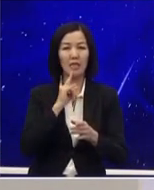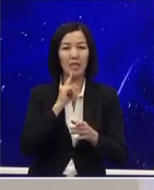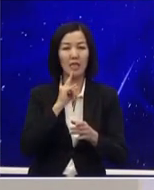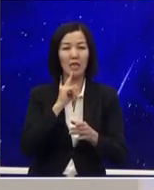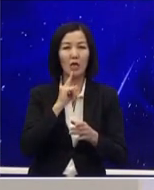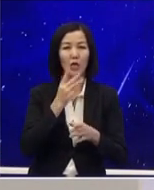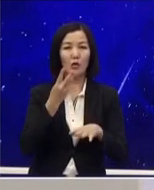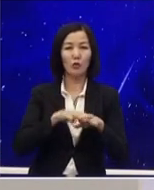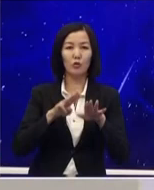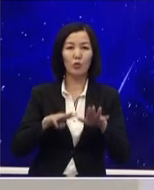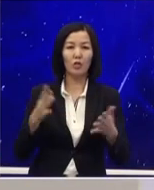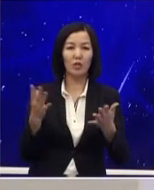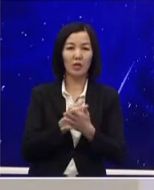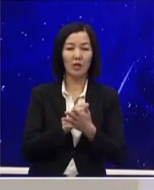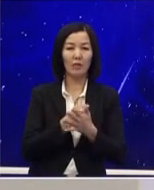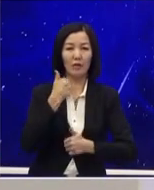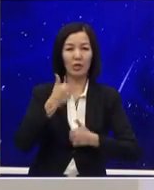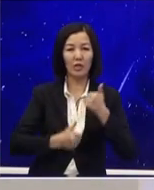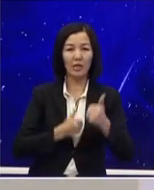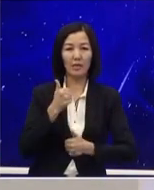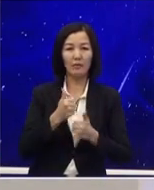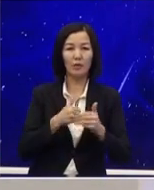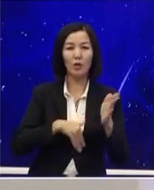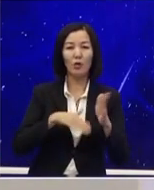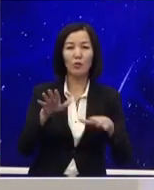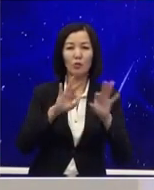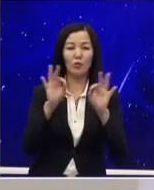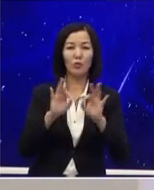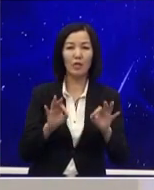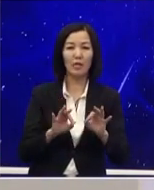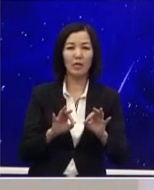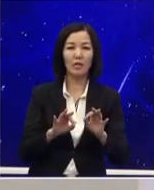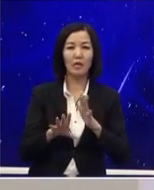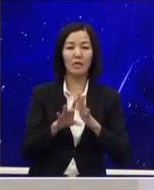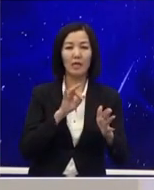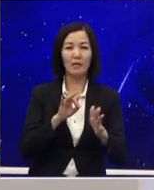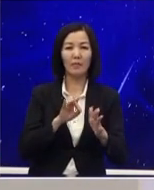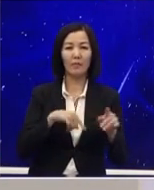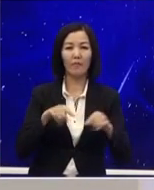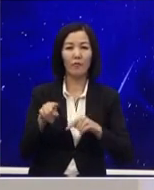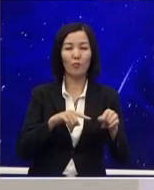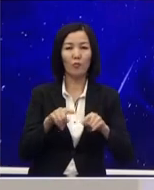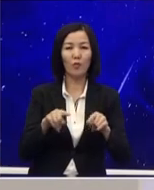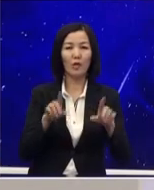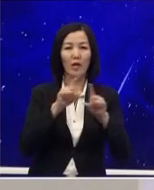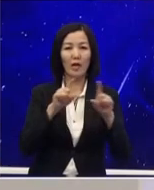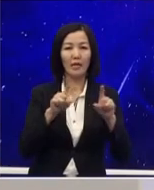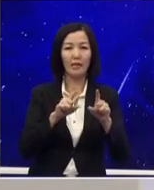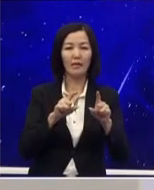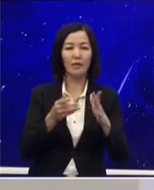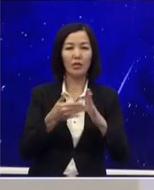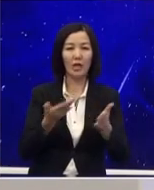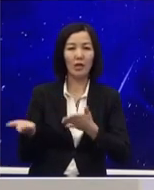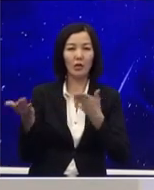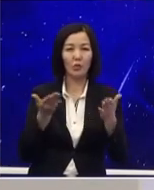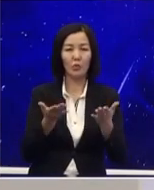біріншілігінде қола жүлдені жеңіп алды. Жарыс барысында бірқатар үздік өнер мен балым мамандар көзге түсіп футбол академиясына